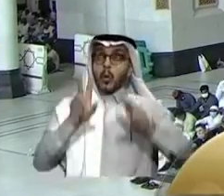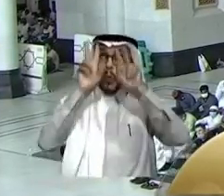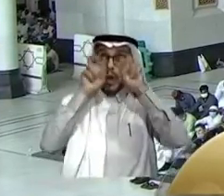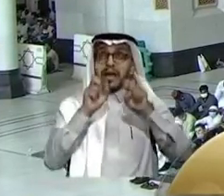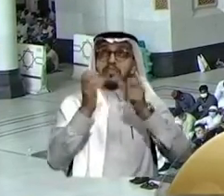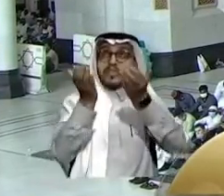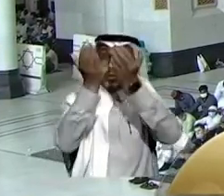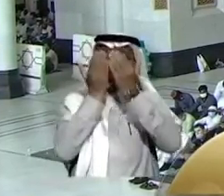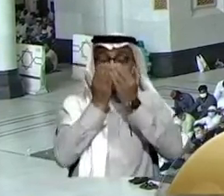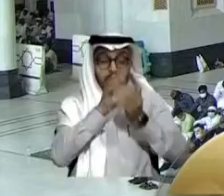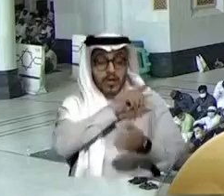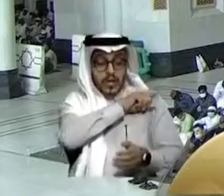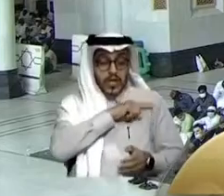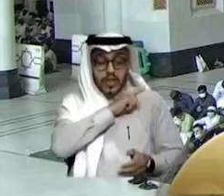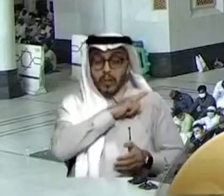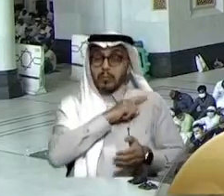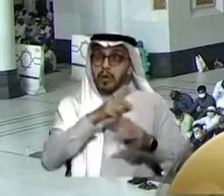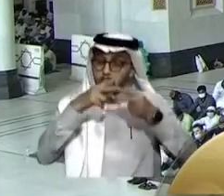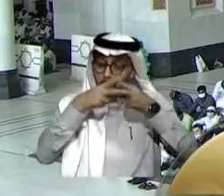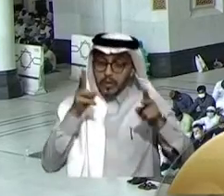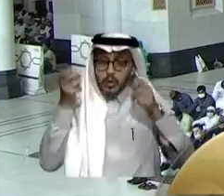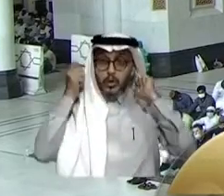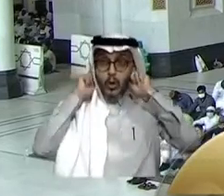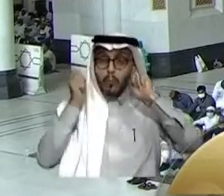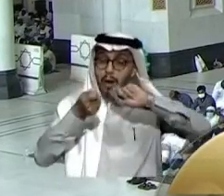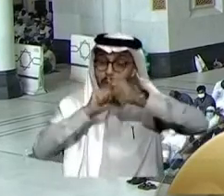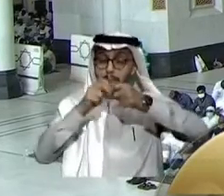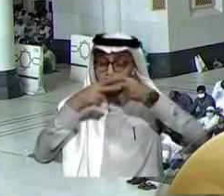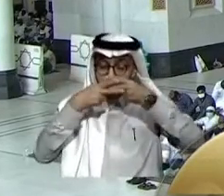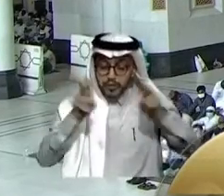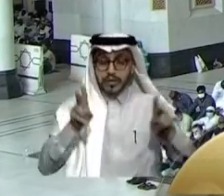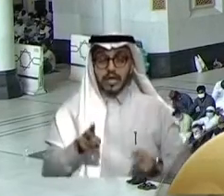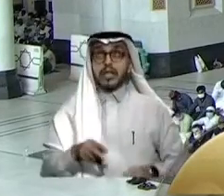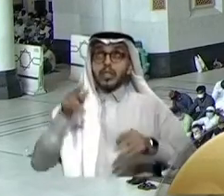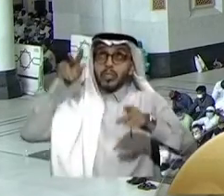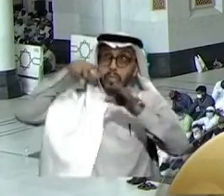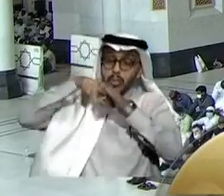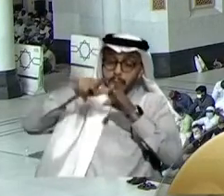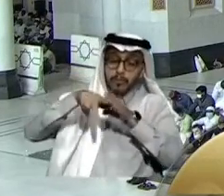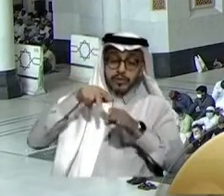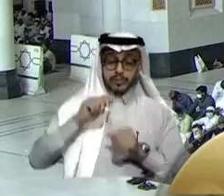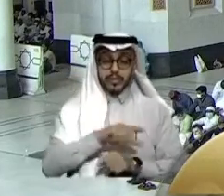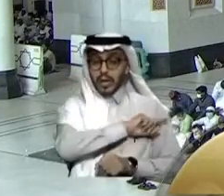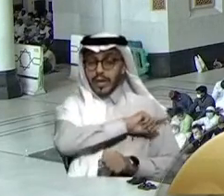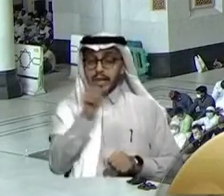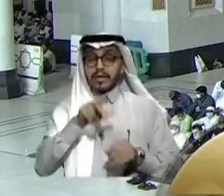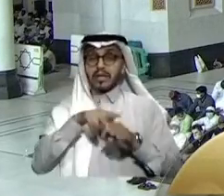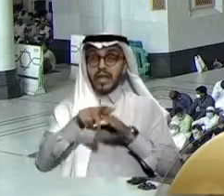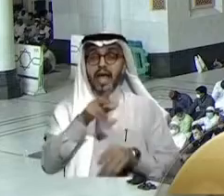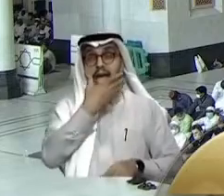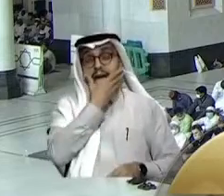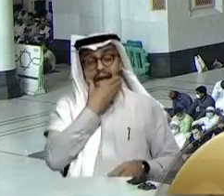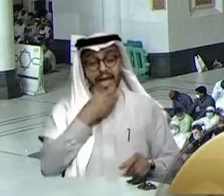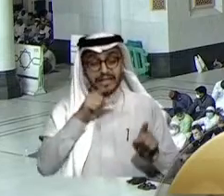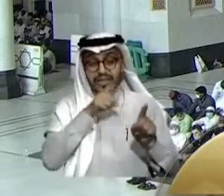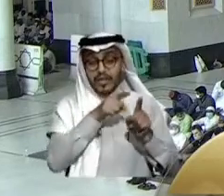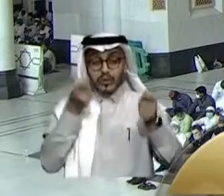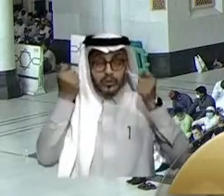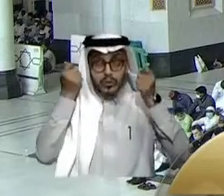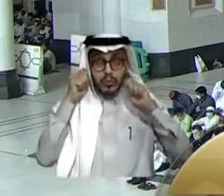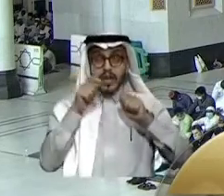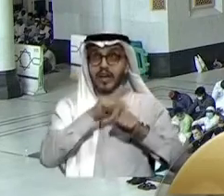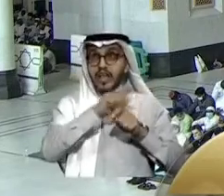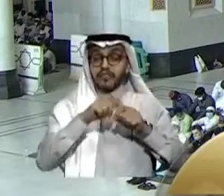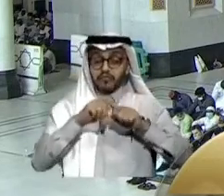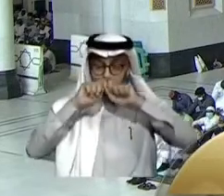يمنعك إن أسأت من التوبة، ولم يعاجلك بالنقمة، ولم يعيرك بالإنابة،